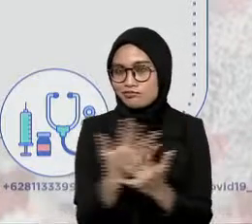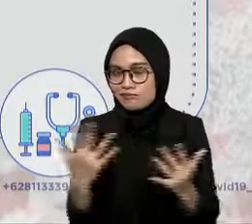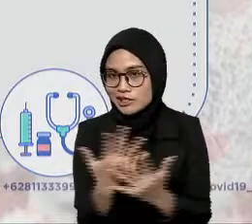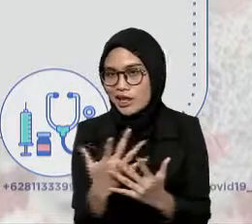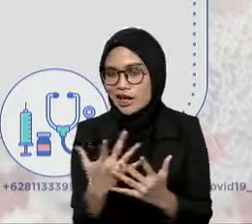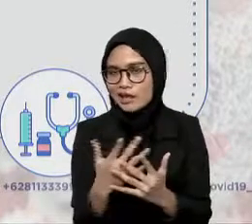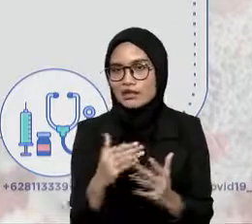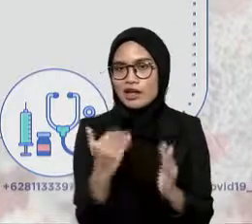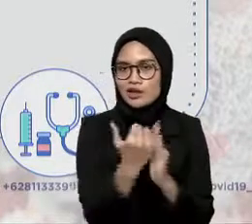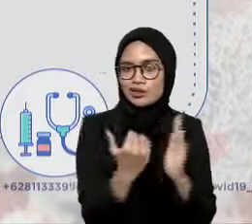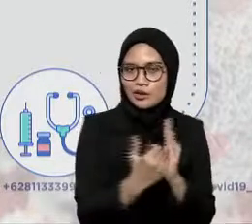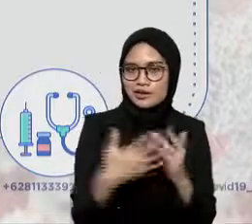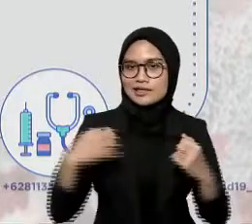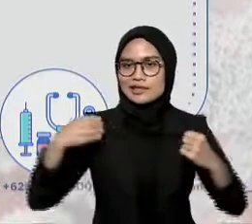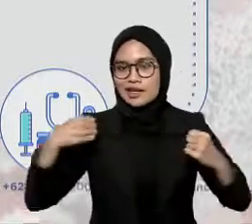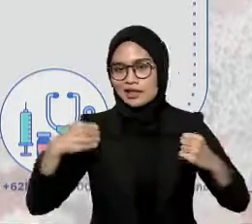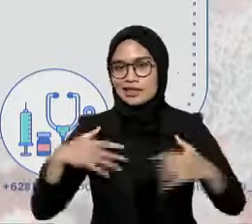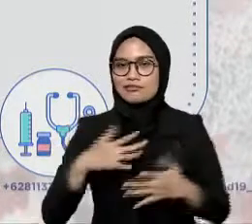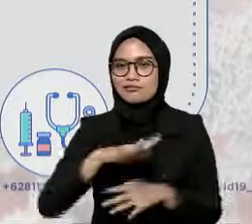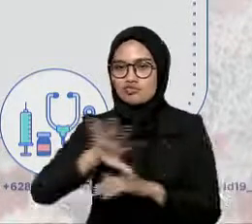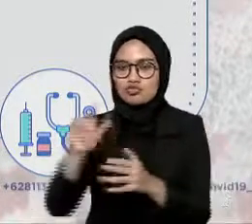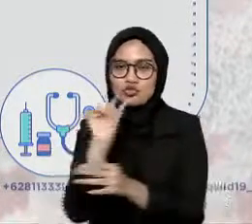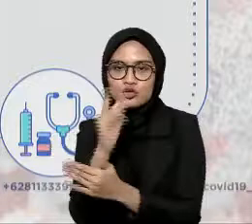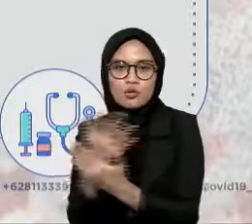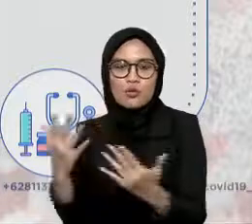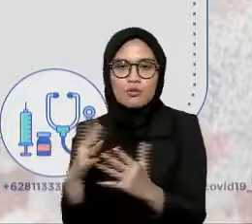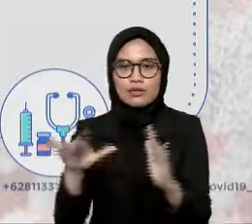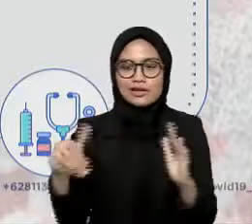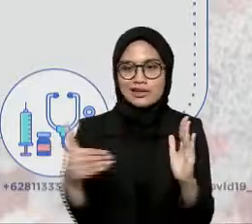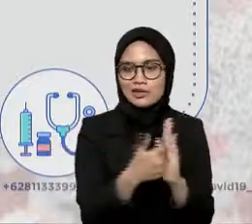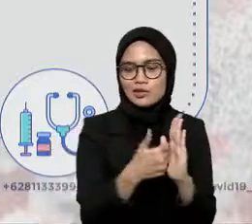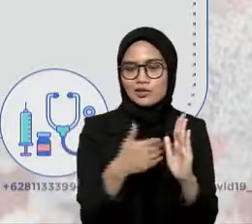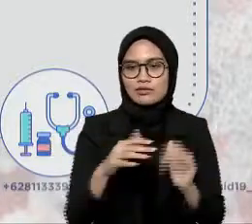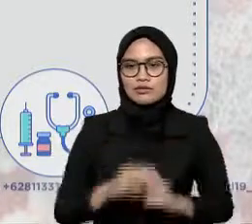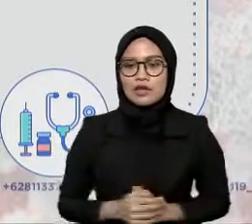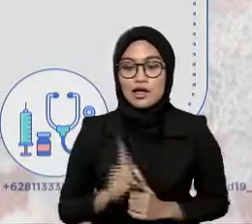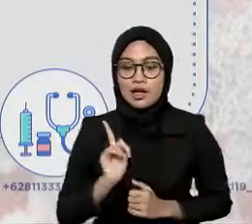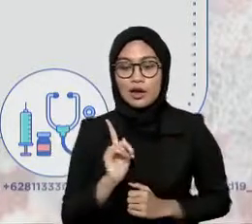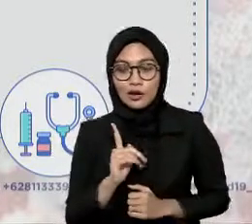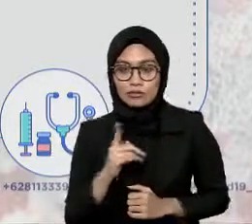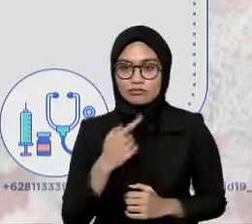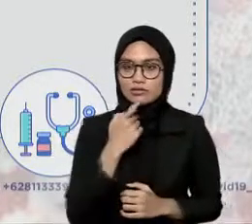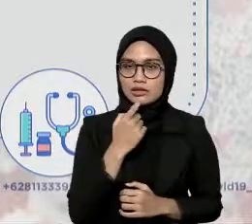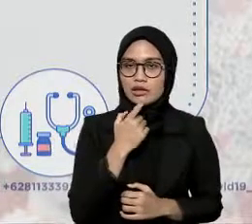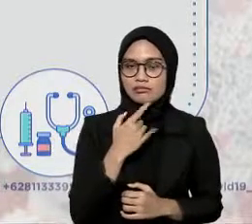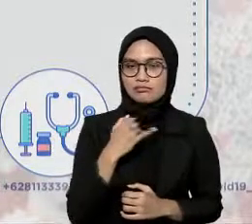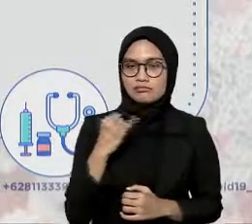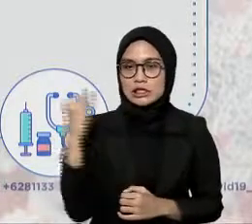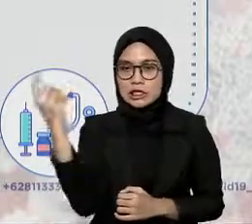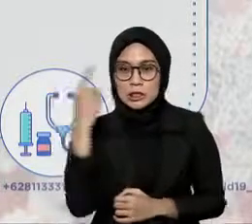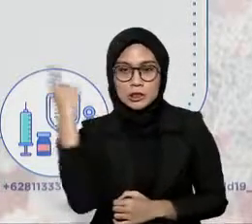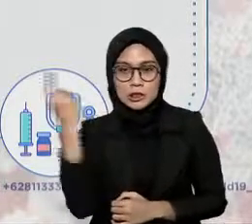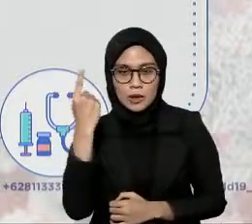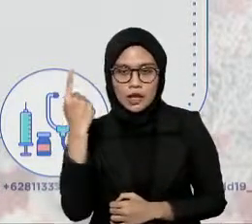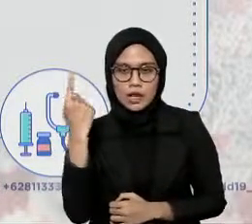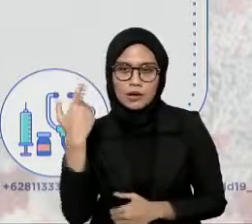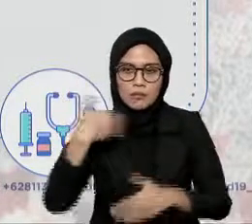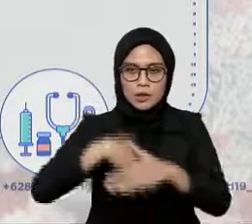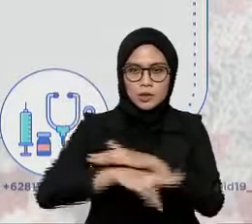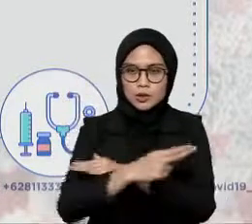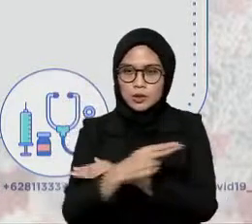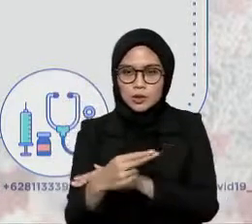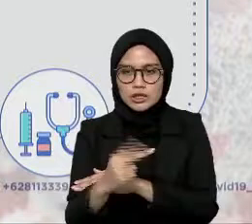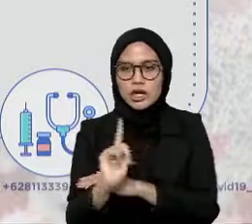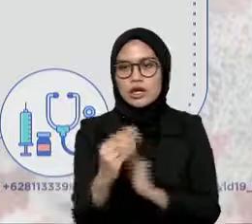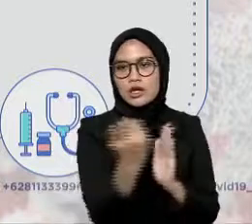kesehatan. Pertama, kebijakan pada pintu masuk perjalanan internasional mencakup pembatasan sementara asal